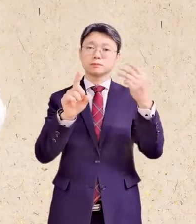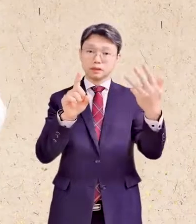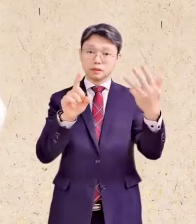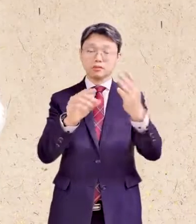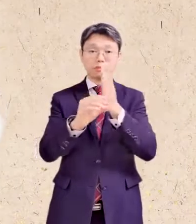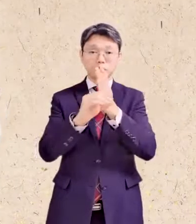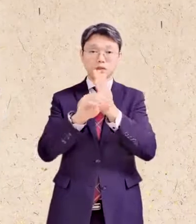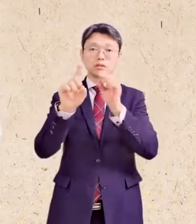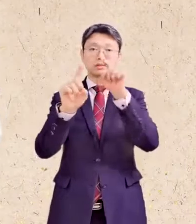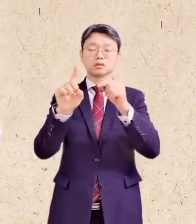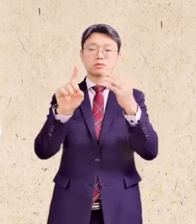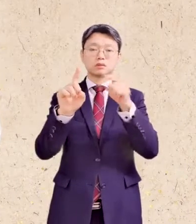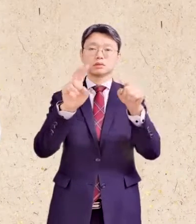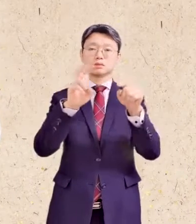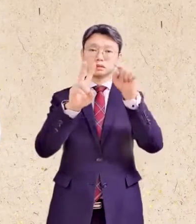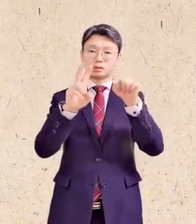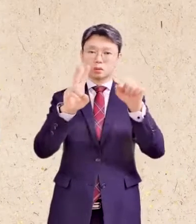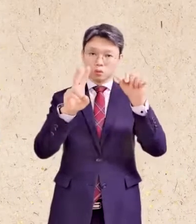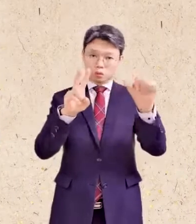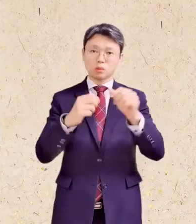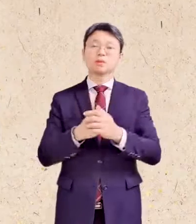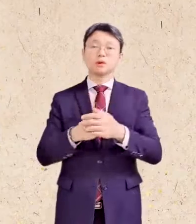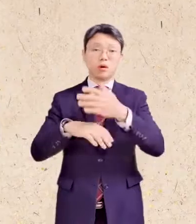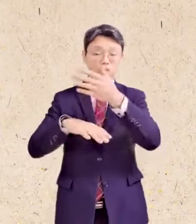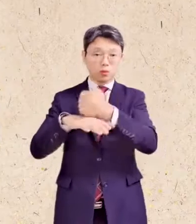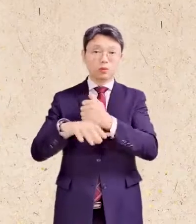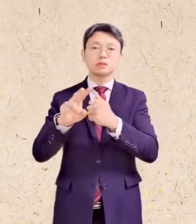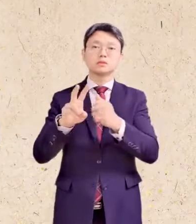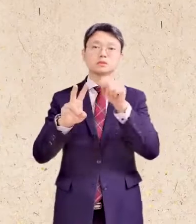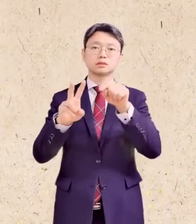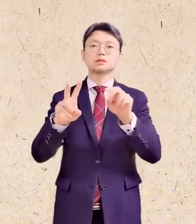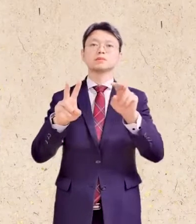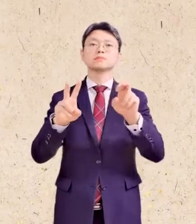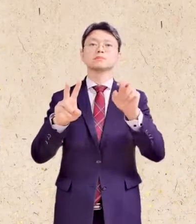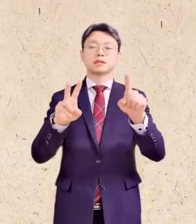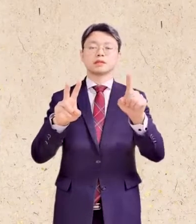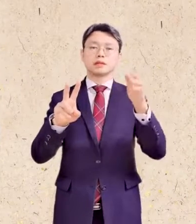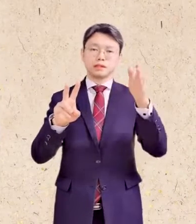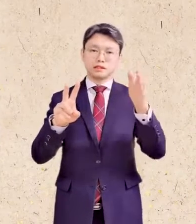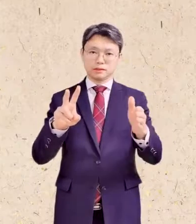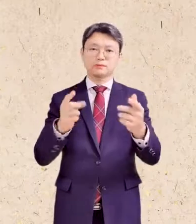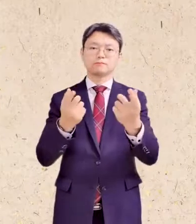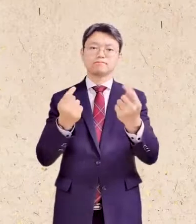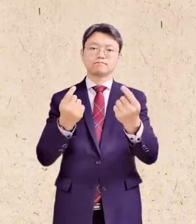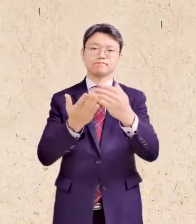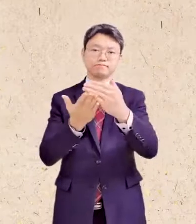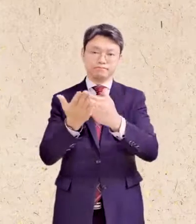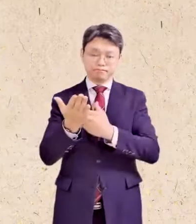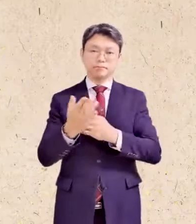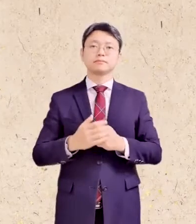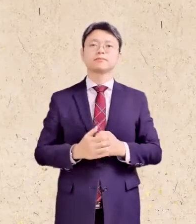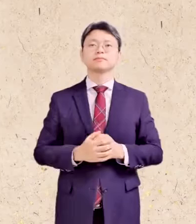1절에서 8절이고요. 본론은 1장 9절에서 22장 5절이고 결론이 22장 6절에서